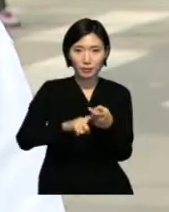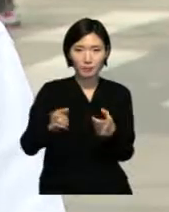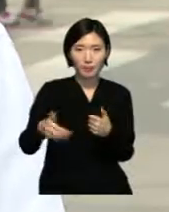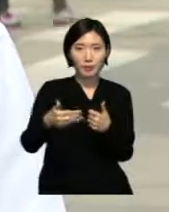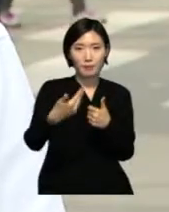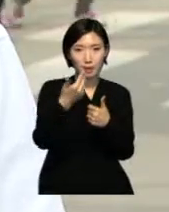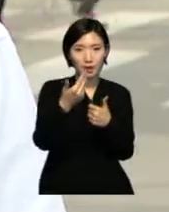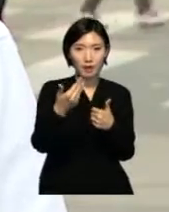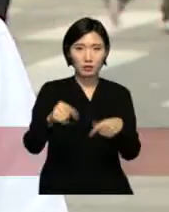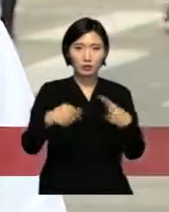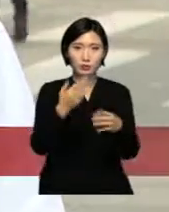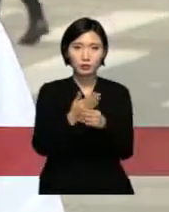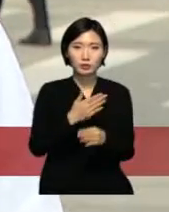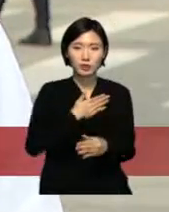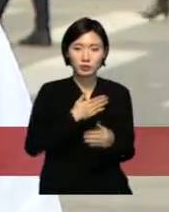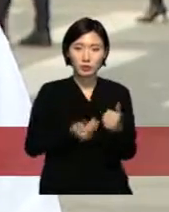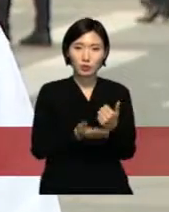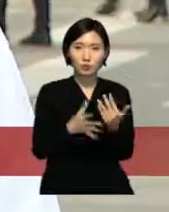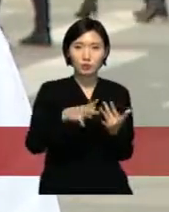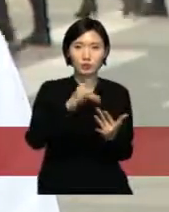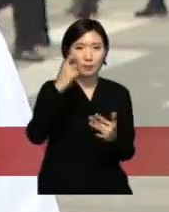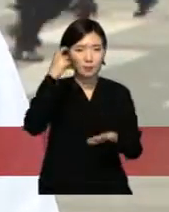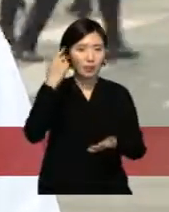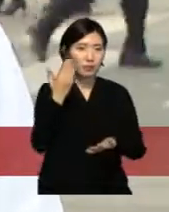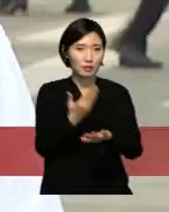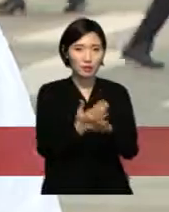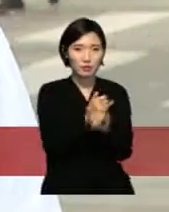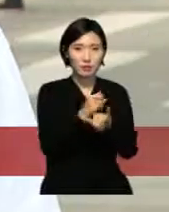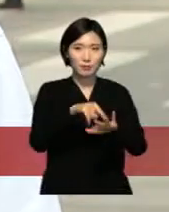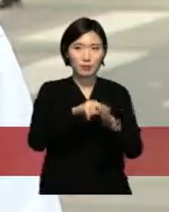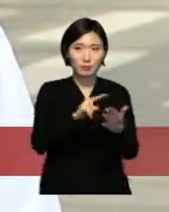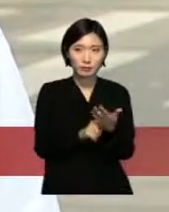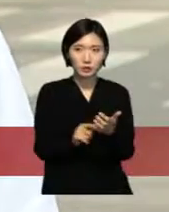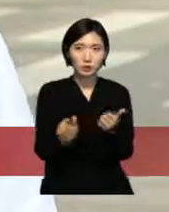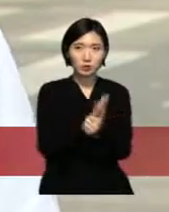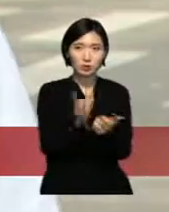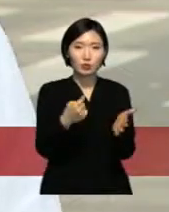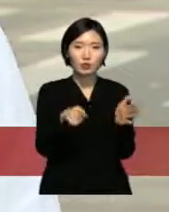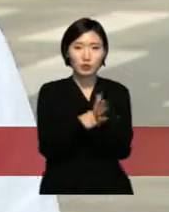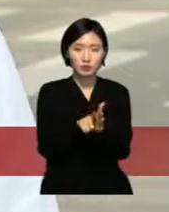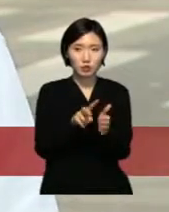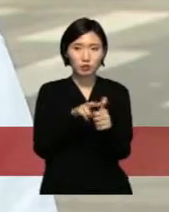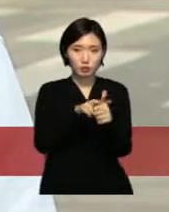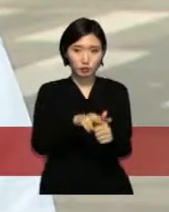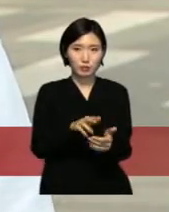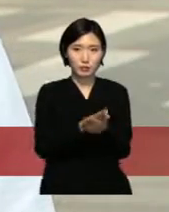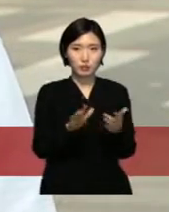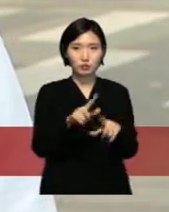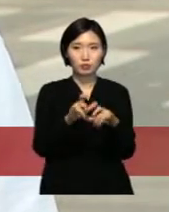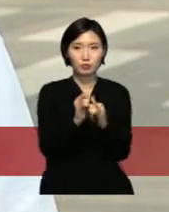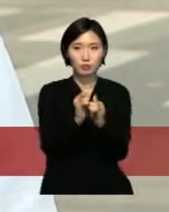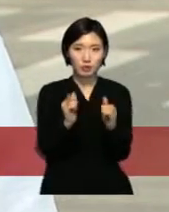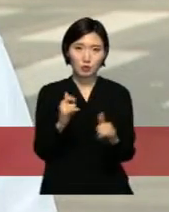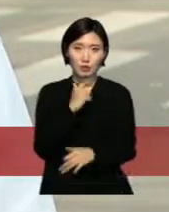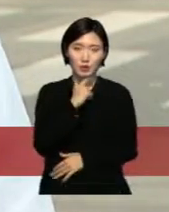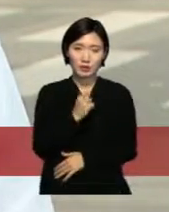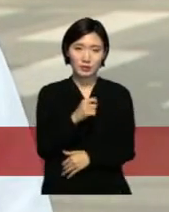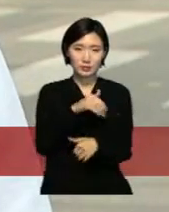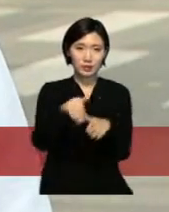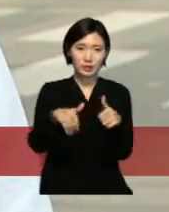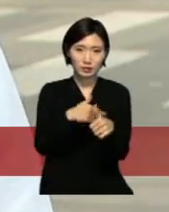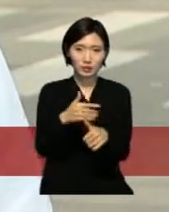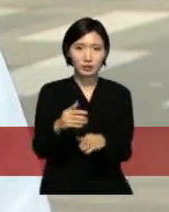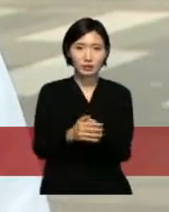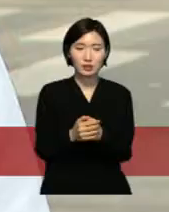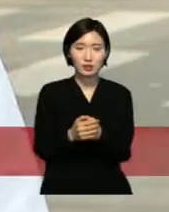그 공천에 반발하는 주민들의 민심을 달래기 위해서 출마를 하게 됐습니다. 주민이 요구하는 사항을 가장 길어